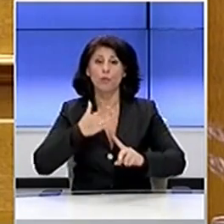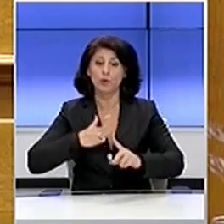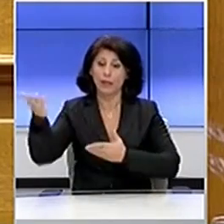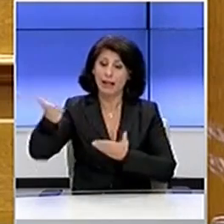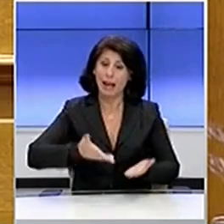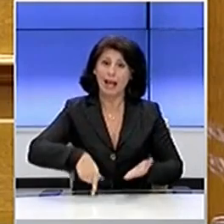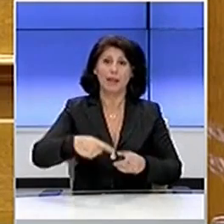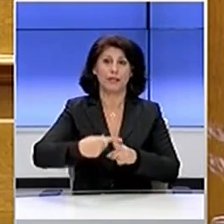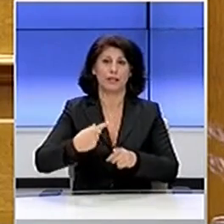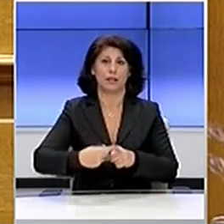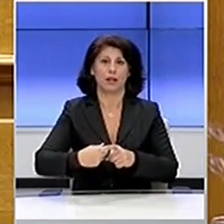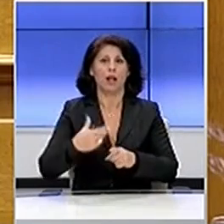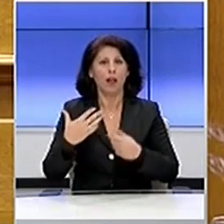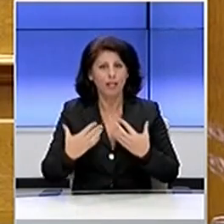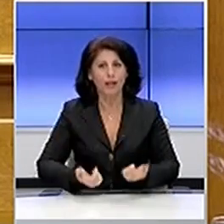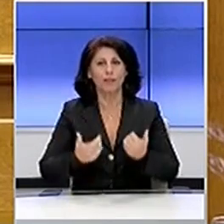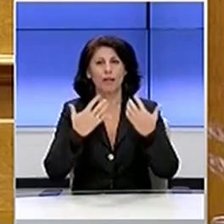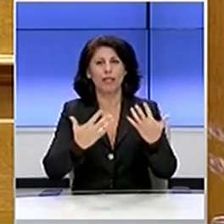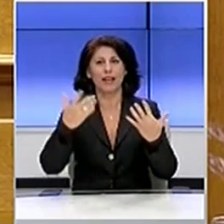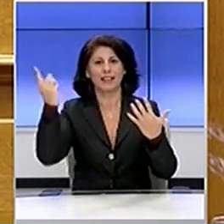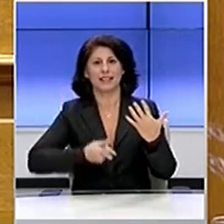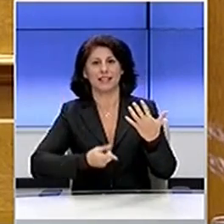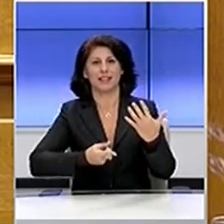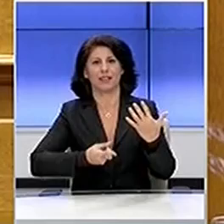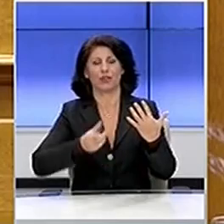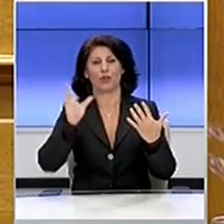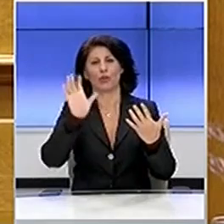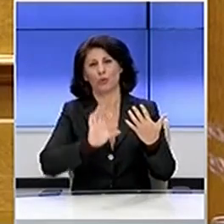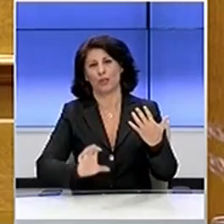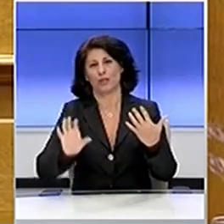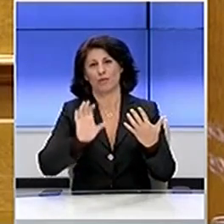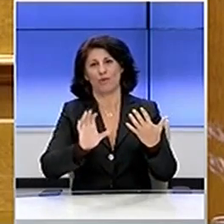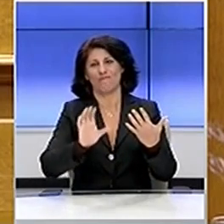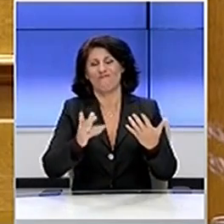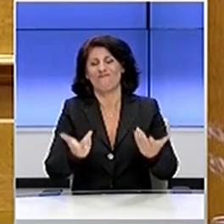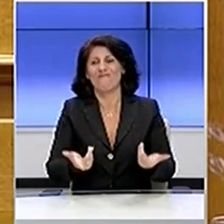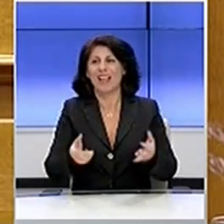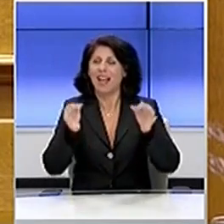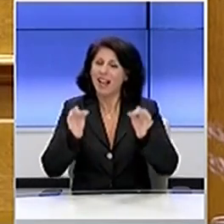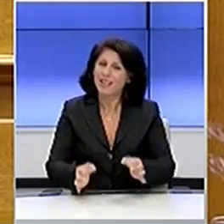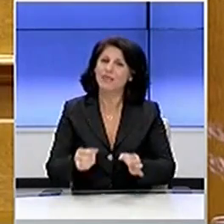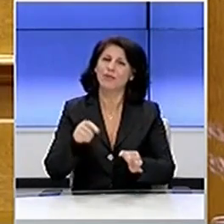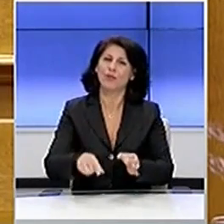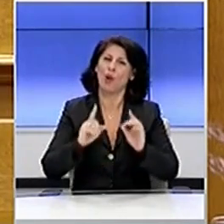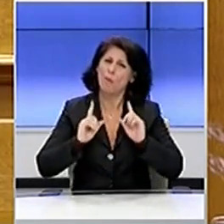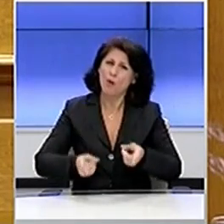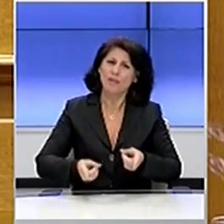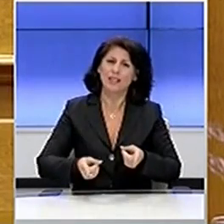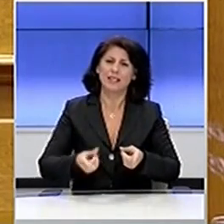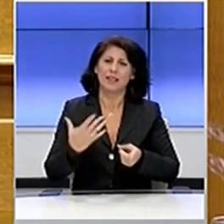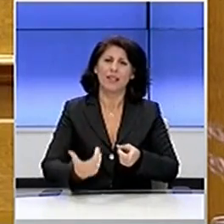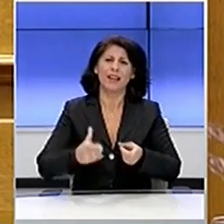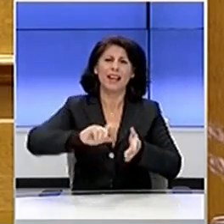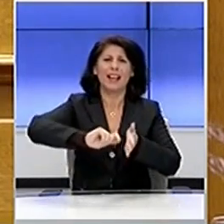Ελλάδα, θα είχαμε το 10% του τουρισμού που τελικά είχαμε. Θα ισοδυναμούσε ακριβώς αυτή η απόφαση με